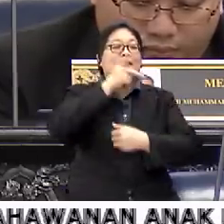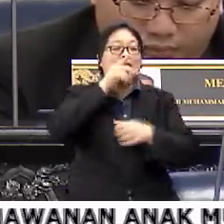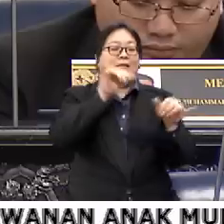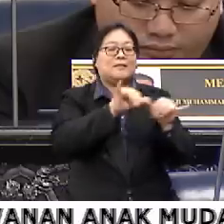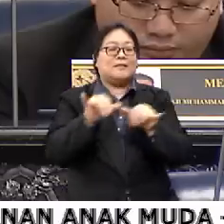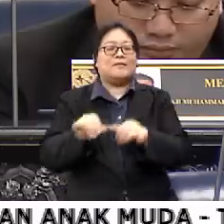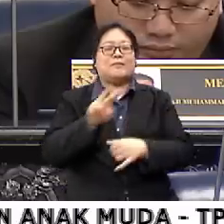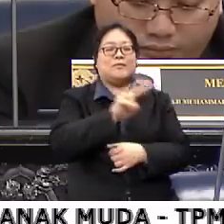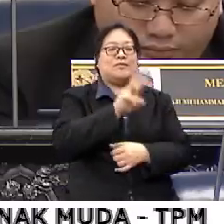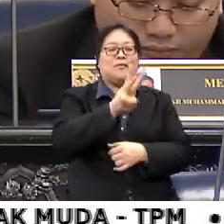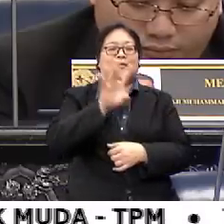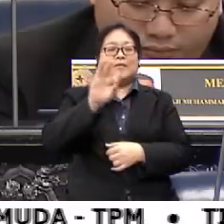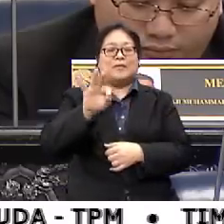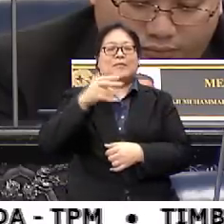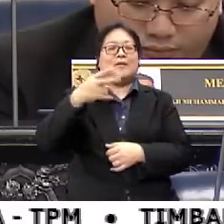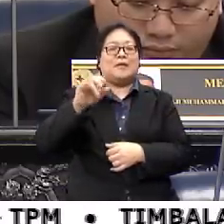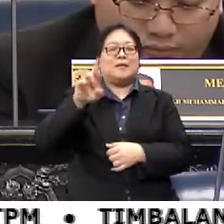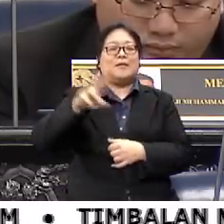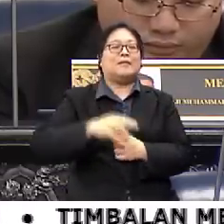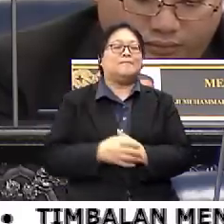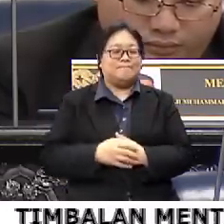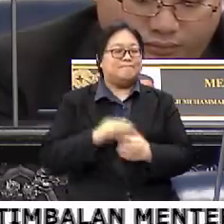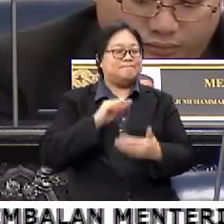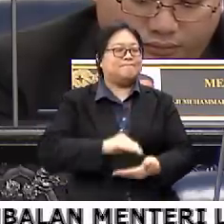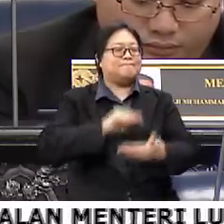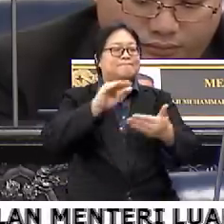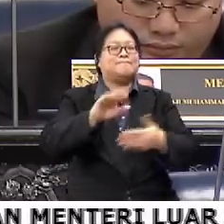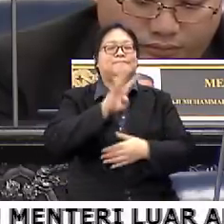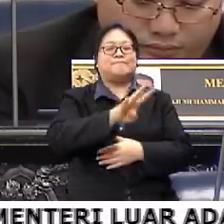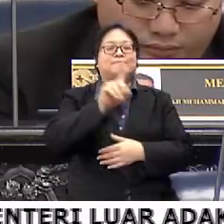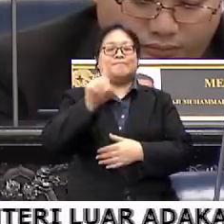seluas 299,000 hektar membekalkan